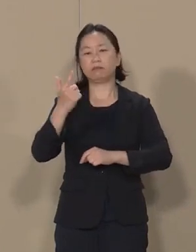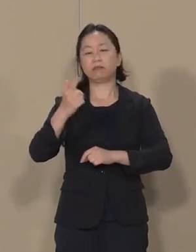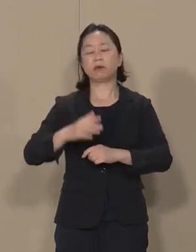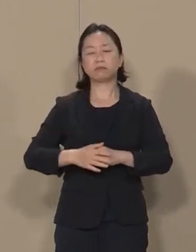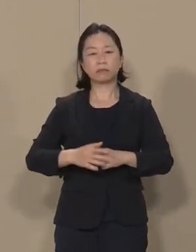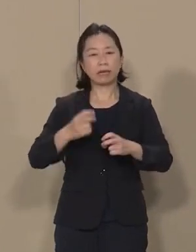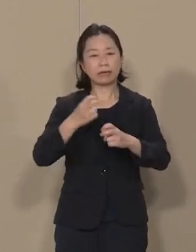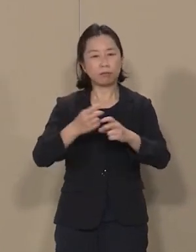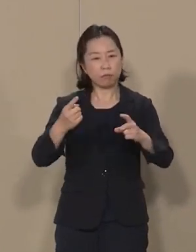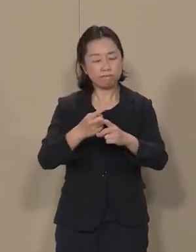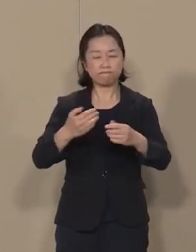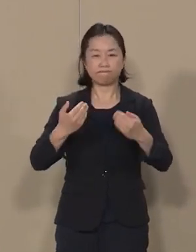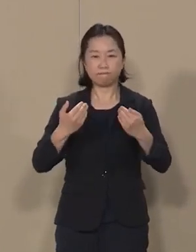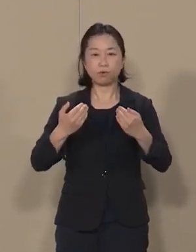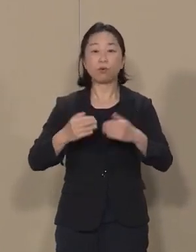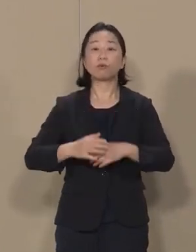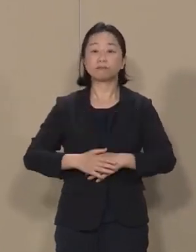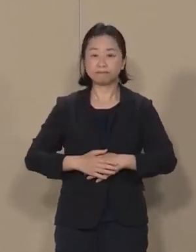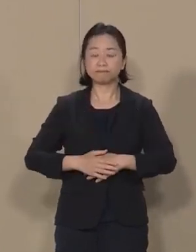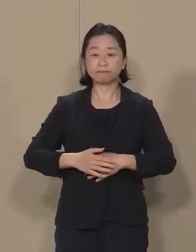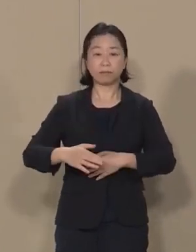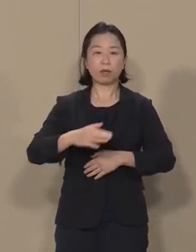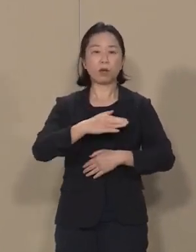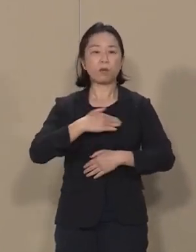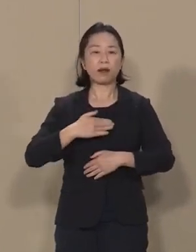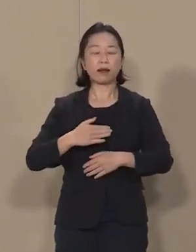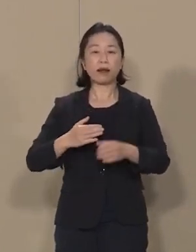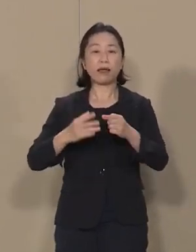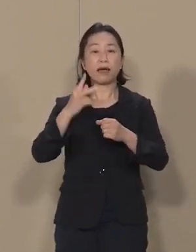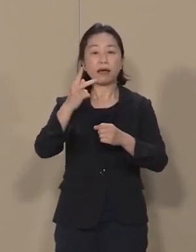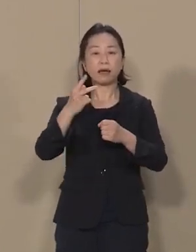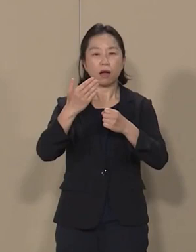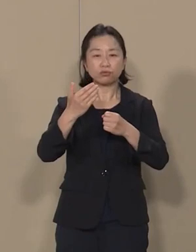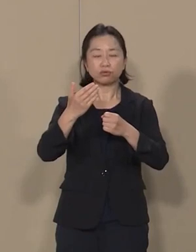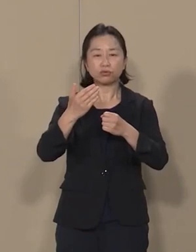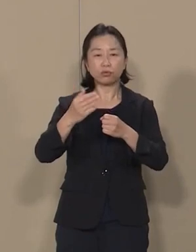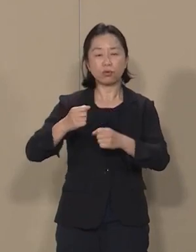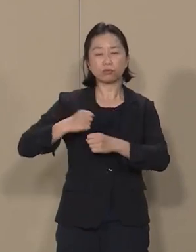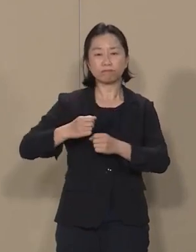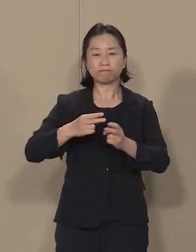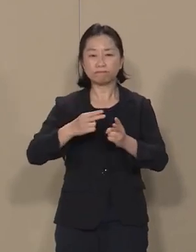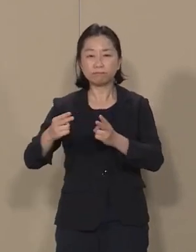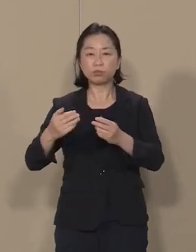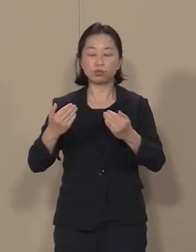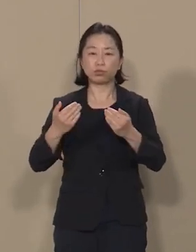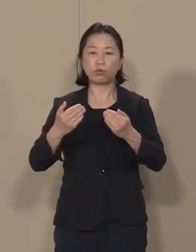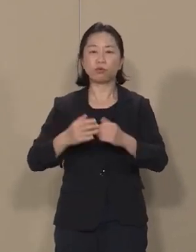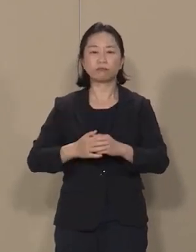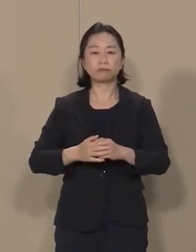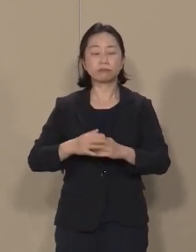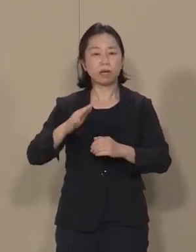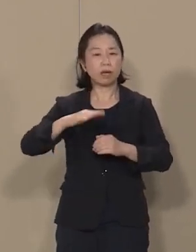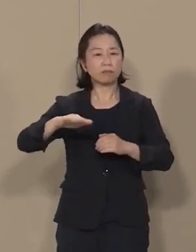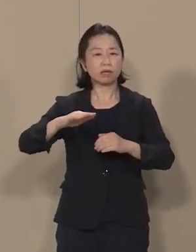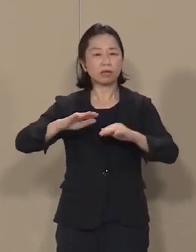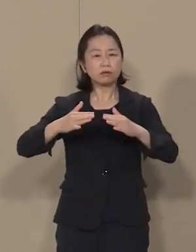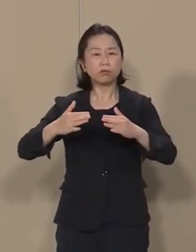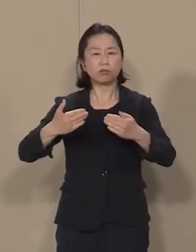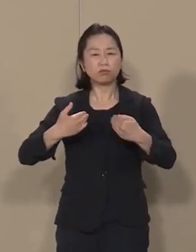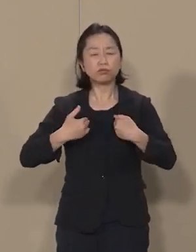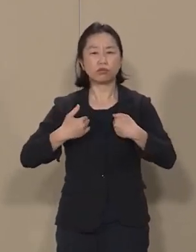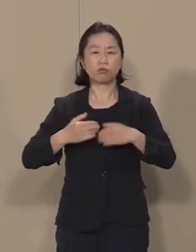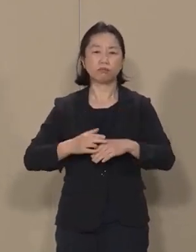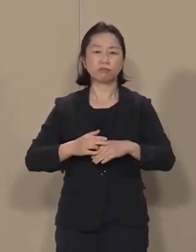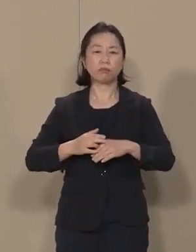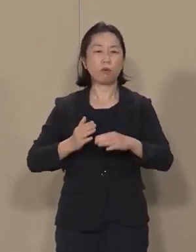ましょうそれと同時に私たちは核武装の議論もも散らしています核武装の議論をみなさん嫌わないでください